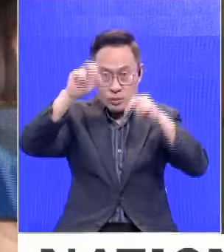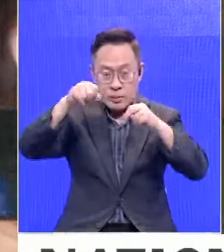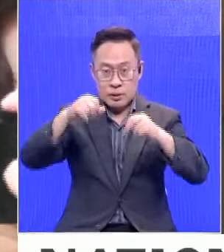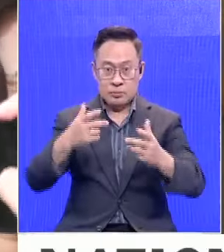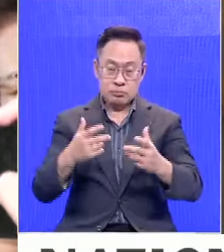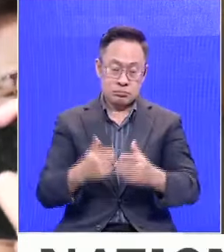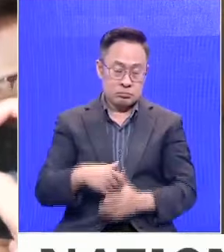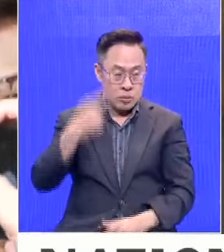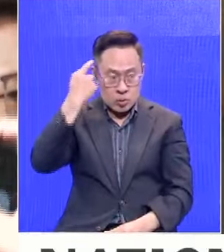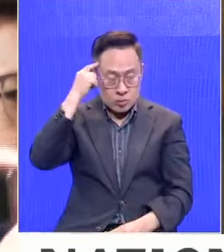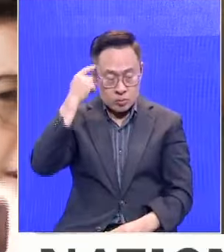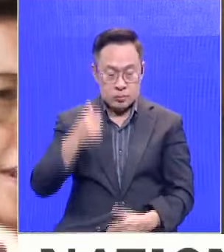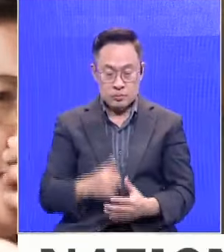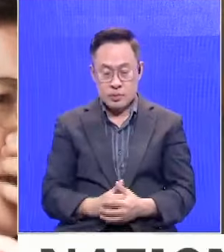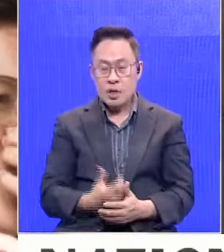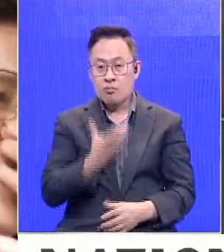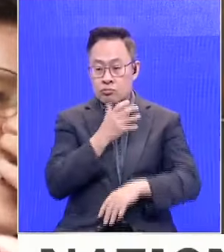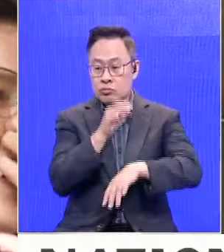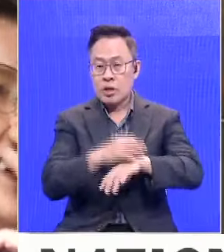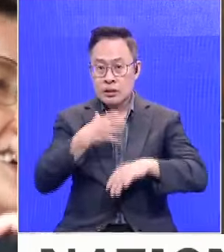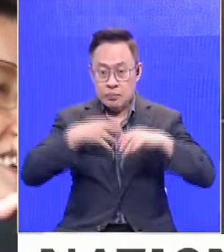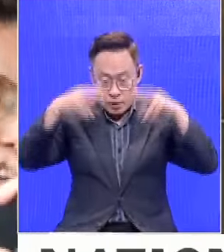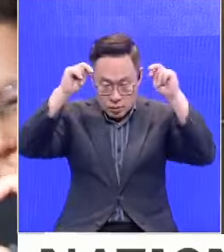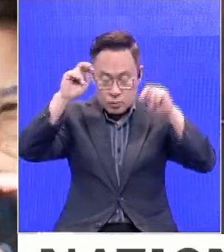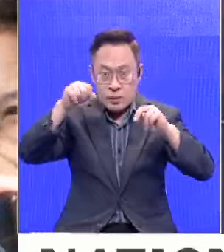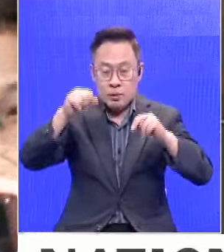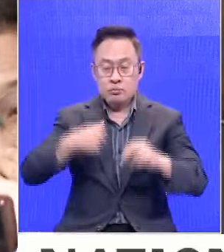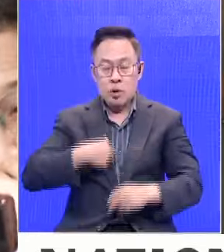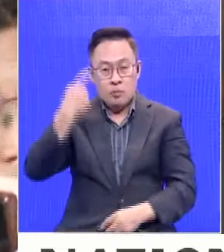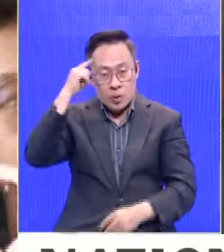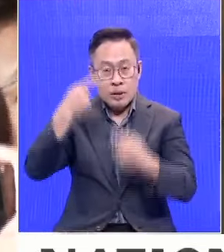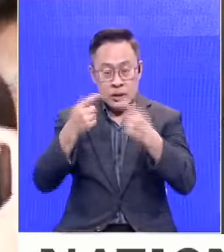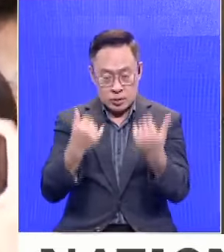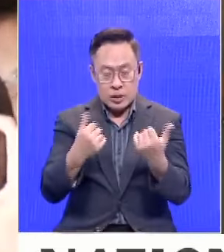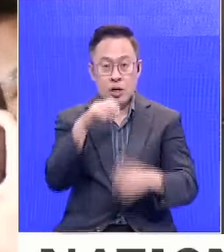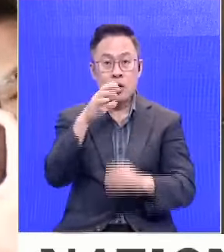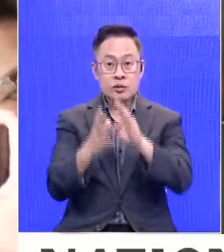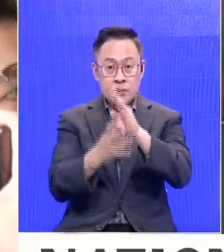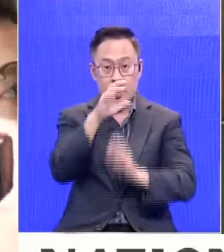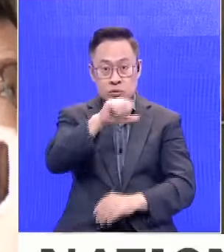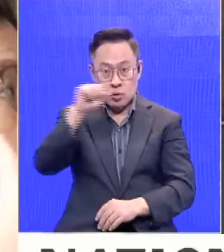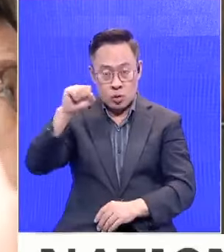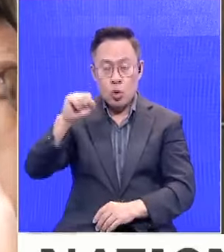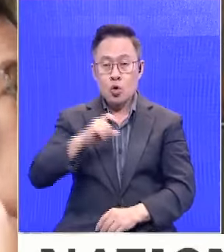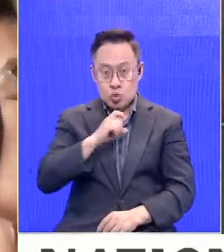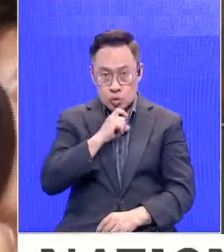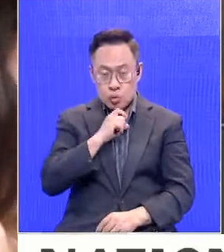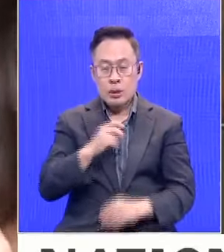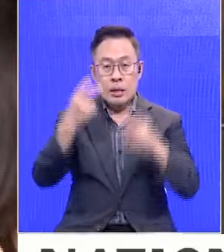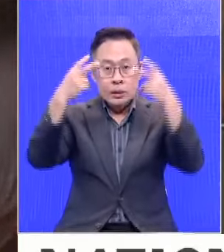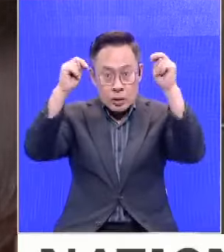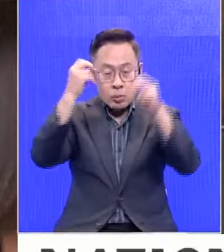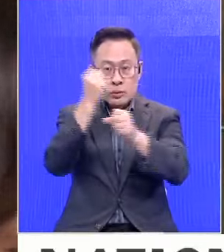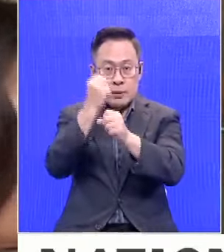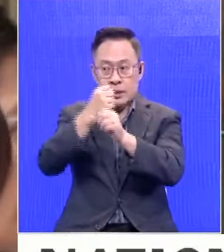จที่ออกมาพูดจะหมายถึงใครแต่วันนี้สภายังมีอยู่นะครับนายกเพิ่งทำงานได้เดือนเศษเองจะเอาอะไรอี